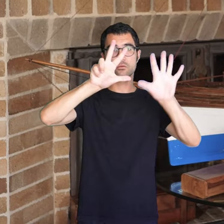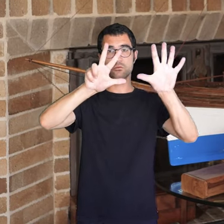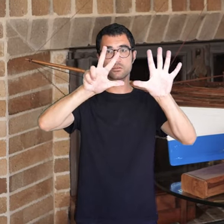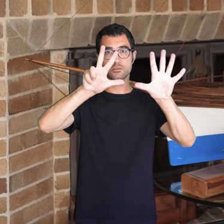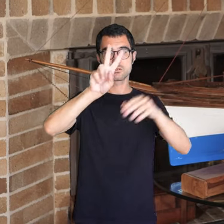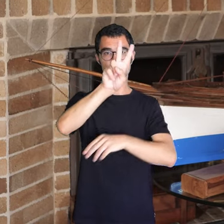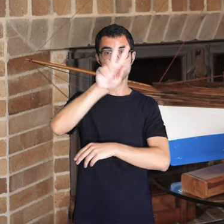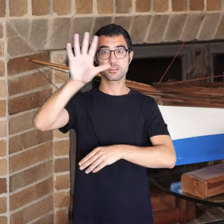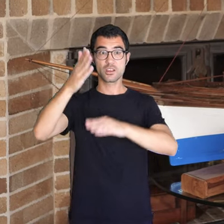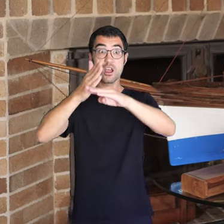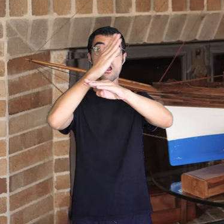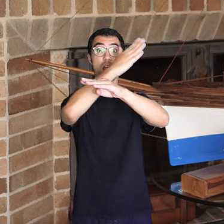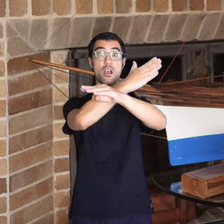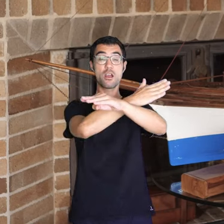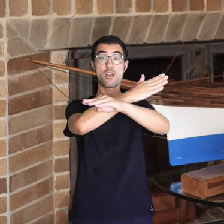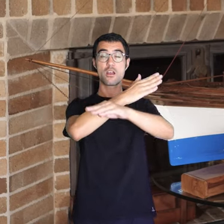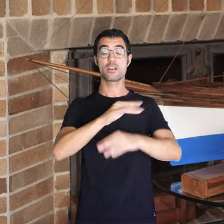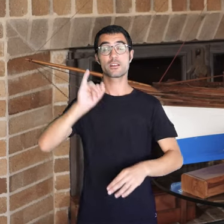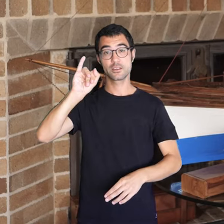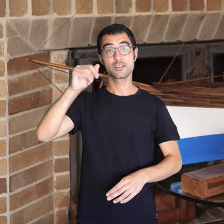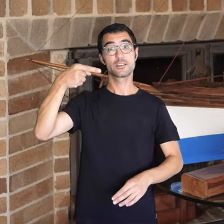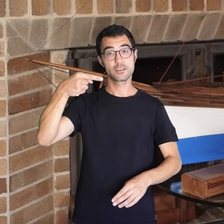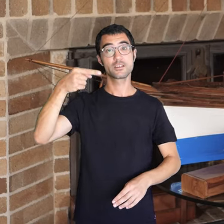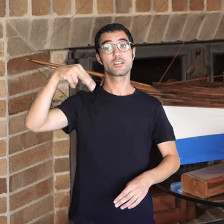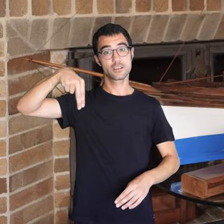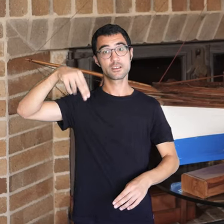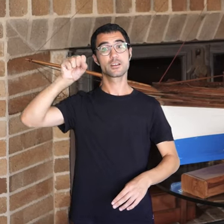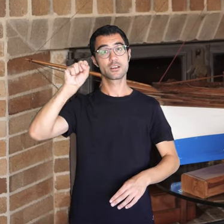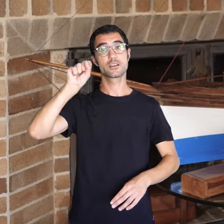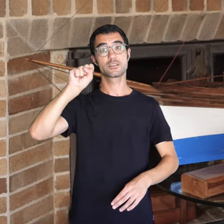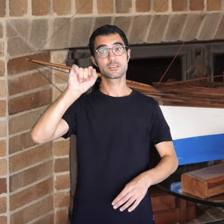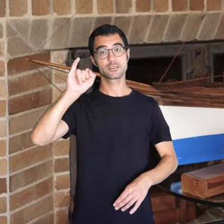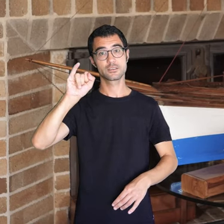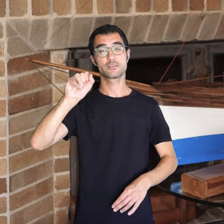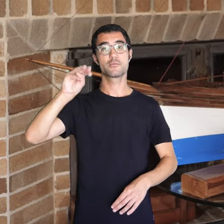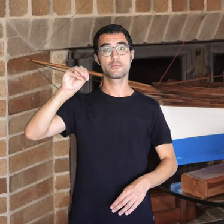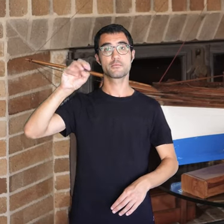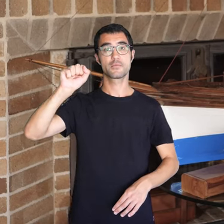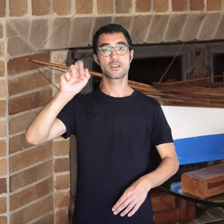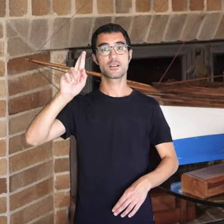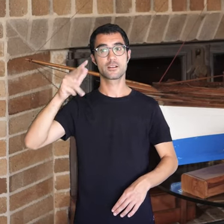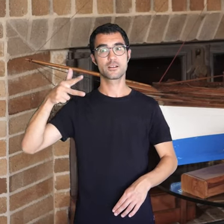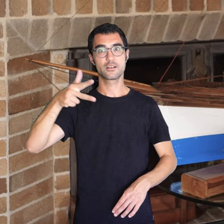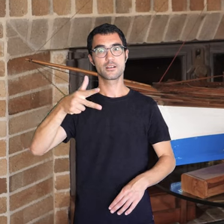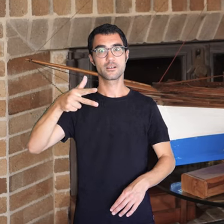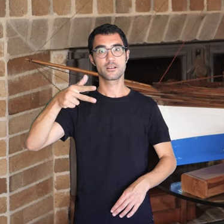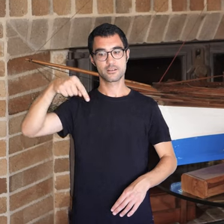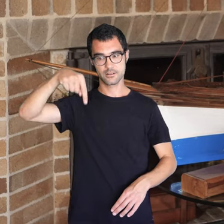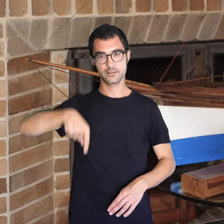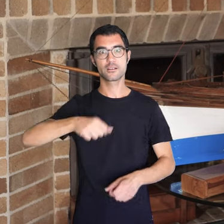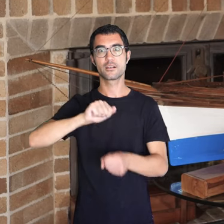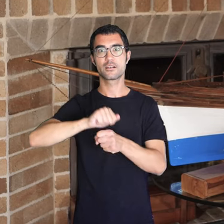1825, és a dir que ja hi havia un Ignasi Marc que feien feina aquí. Després, els seus